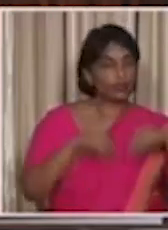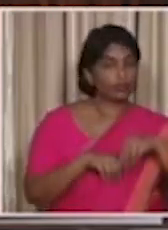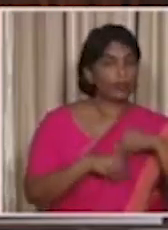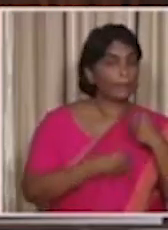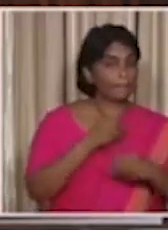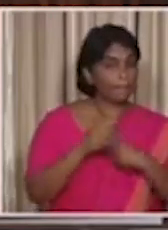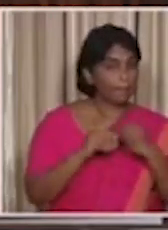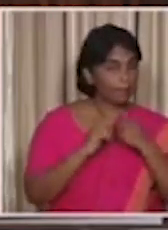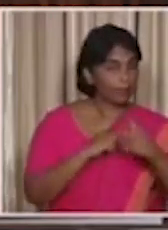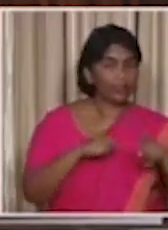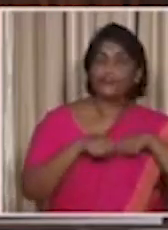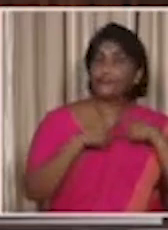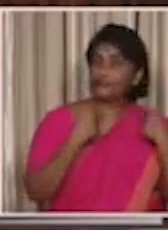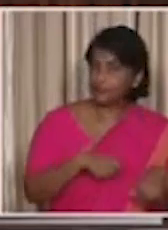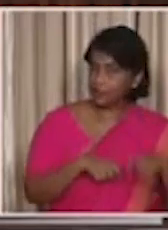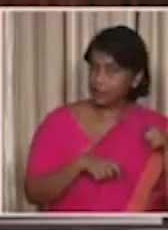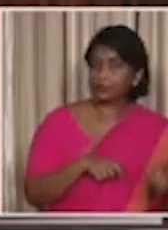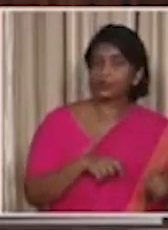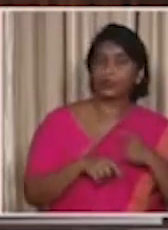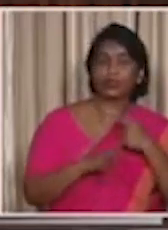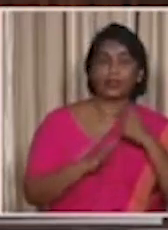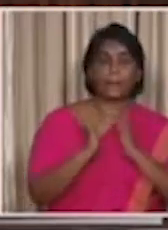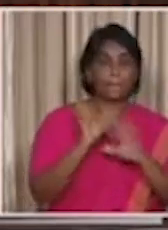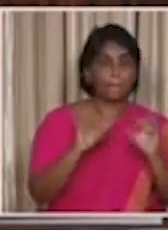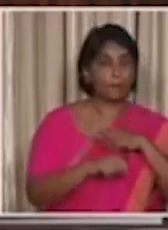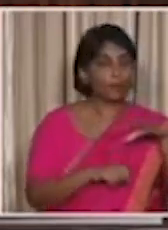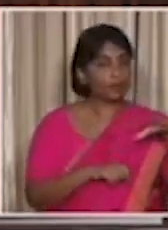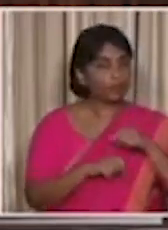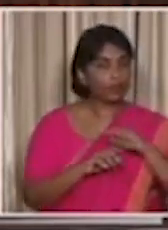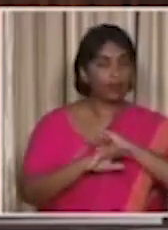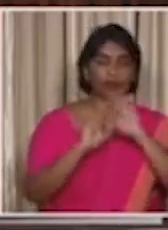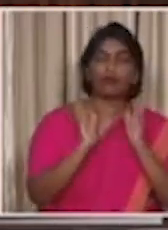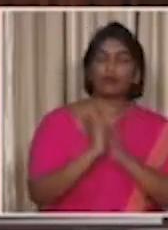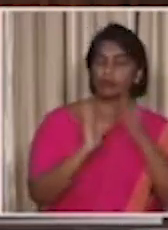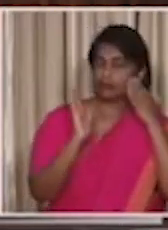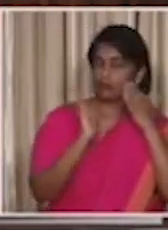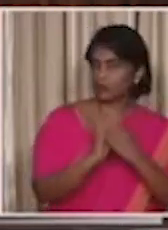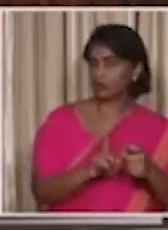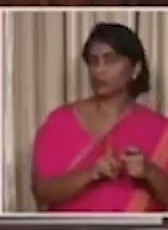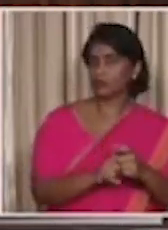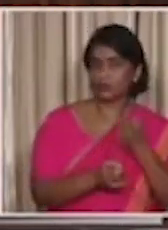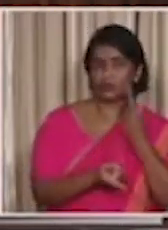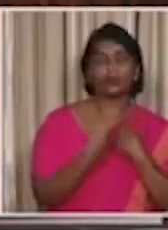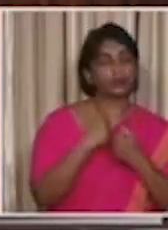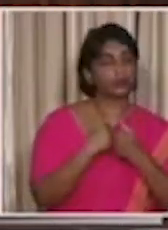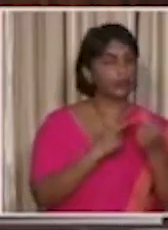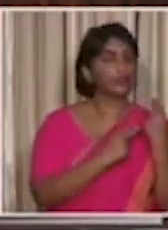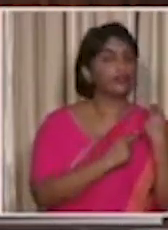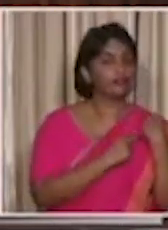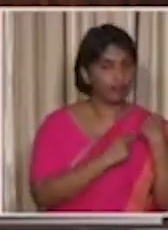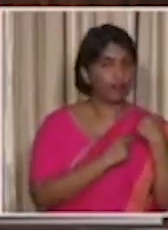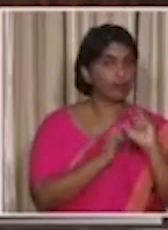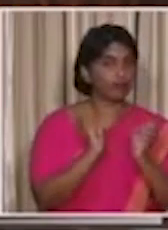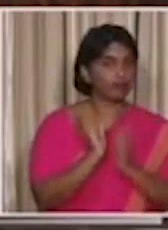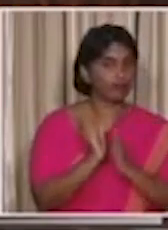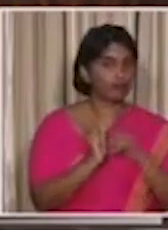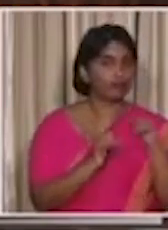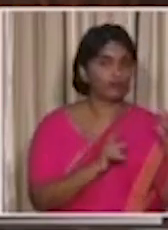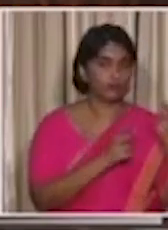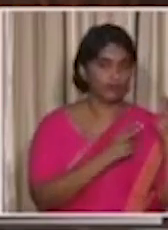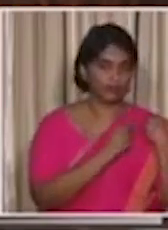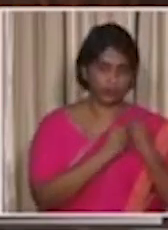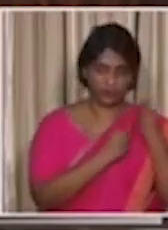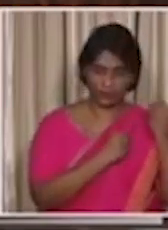ව්‍යාපාර සඳහා වියදම් කිරීම, ජනමාධ්‍ය භාවිත ආදී කරුණු ගැන ගැඹුරෙන් සොයා බැලීමේ වගකීම මේ කොමිෂන් සභාවට